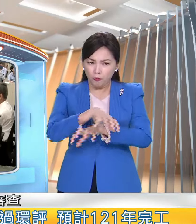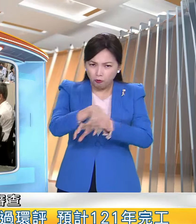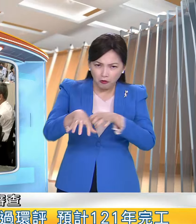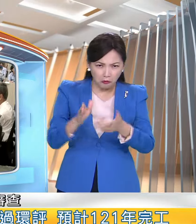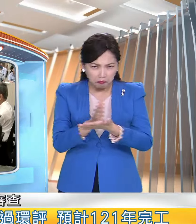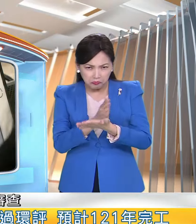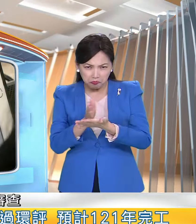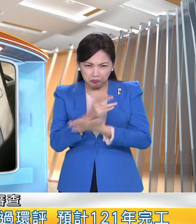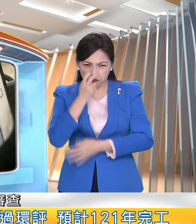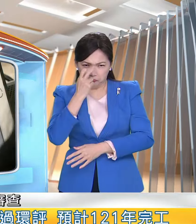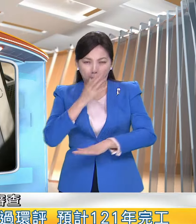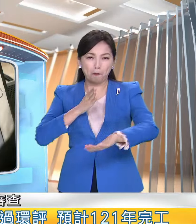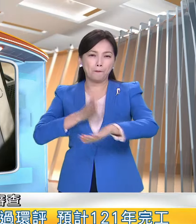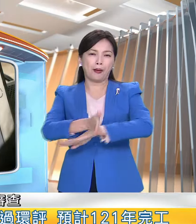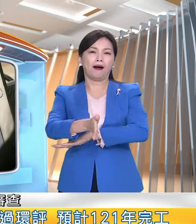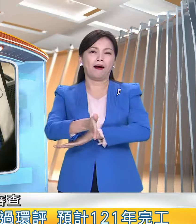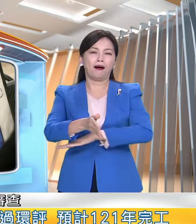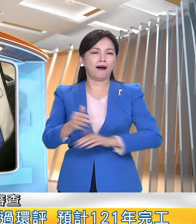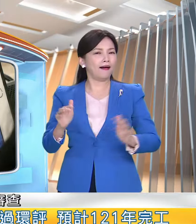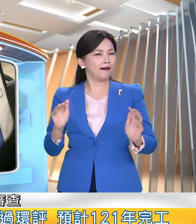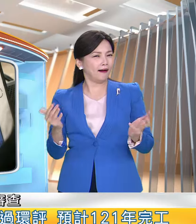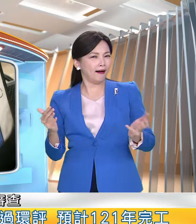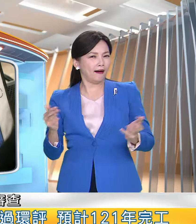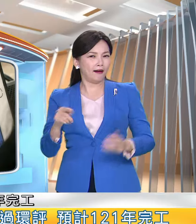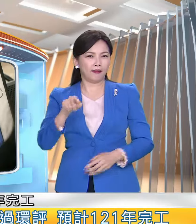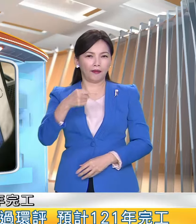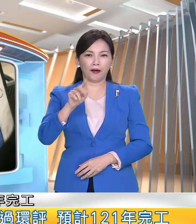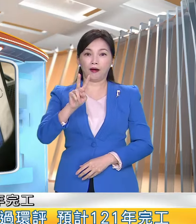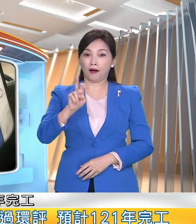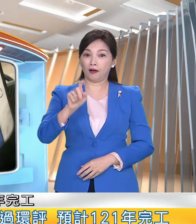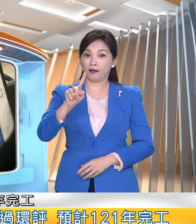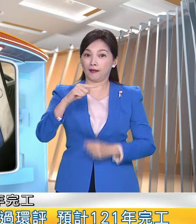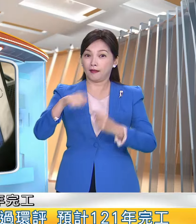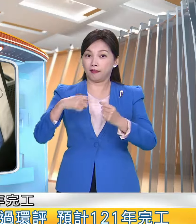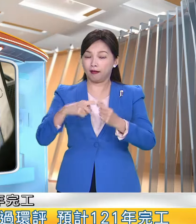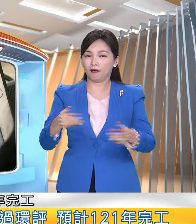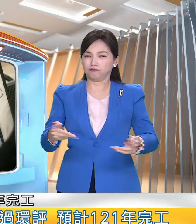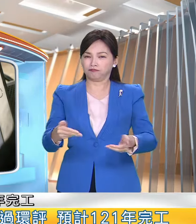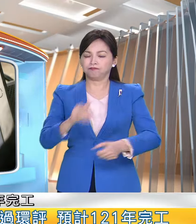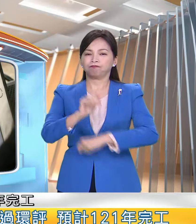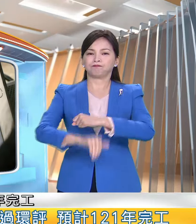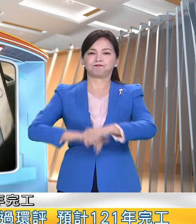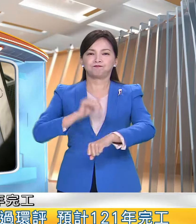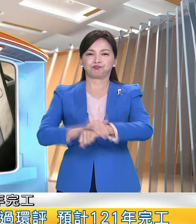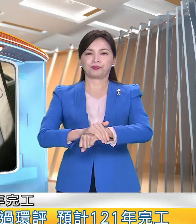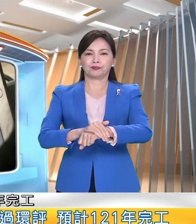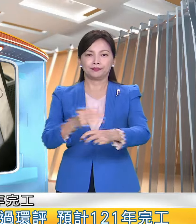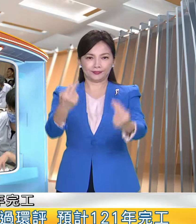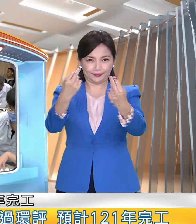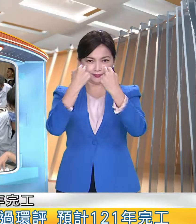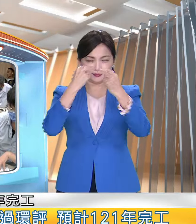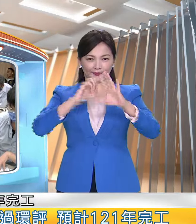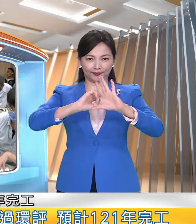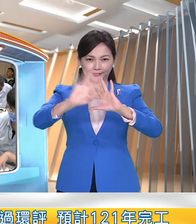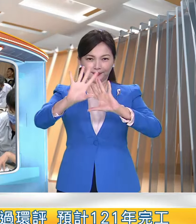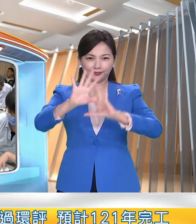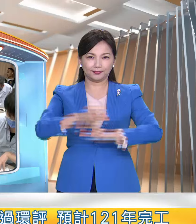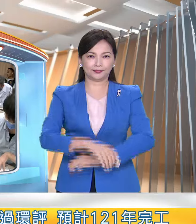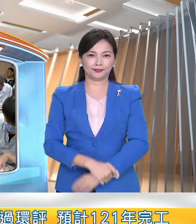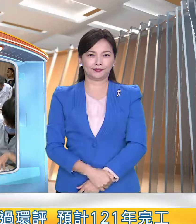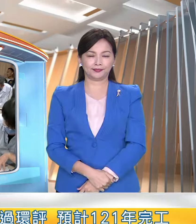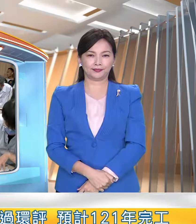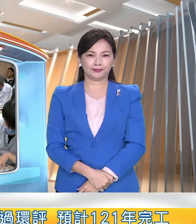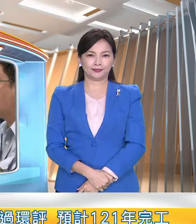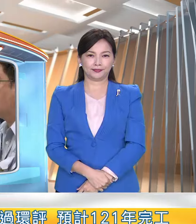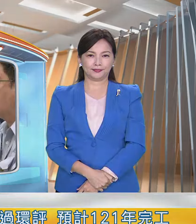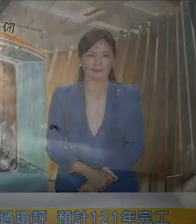通过了环评审查，预计同时在121年完工。来看我们的报道。